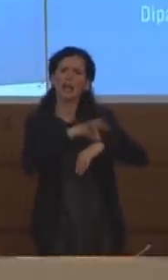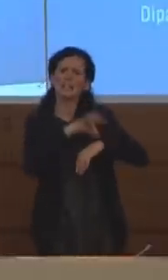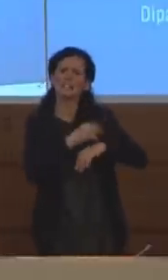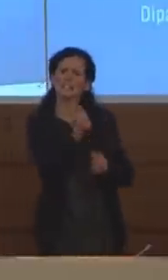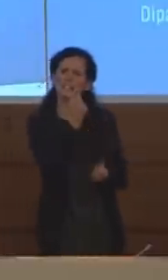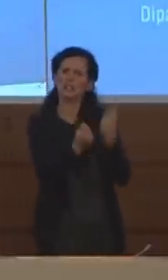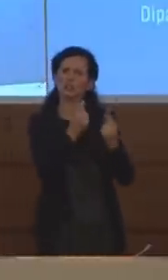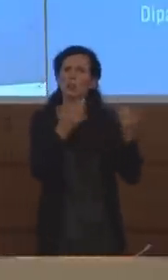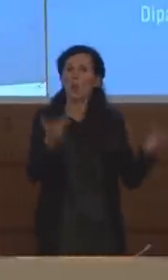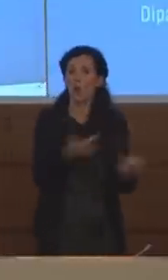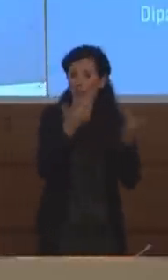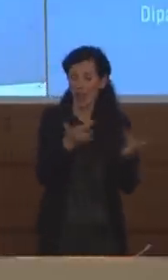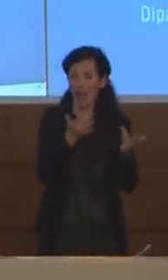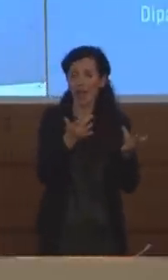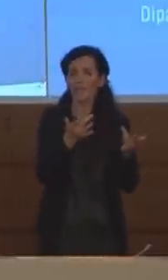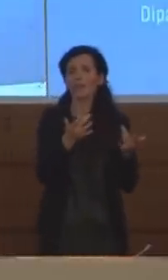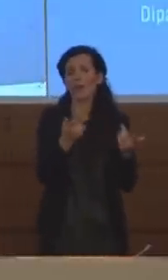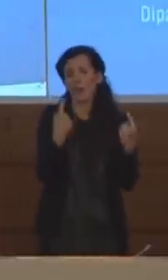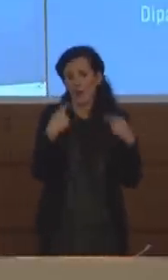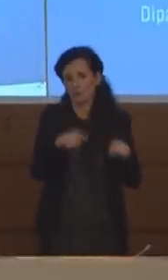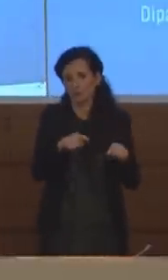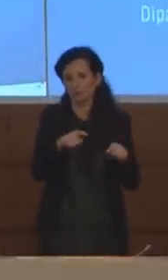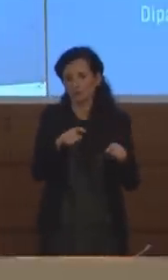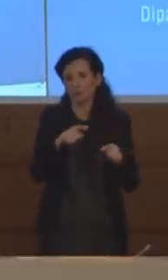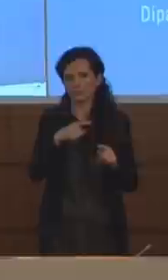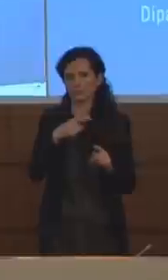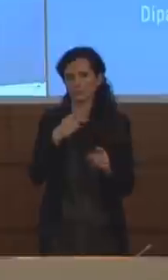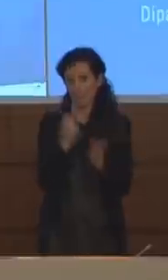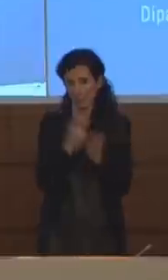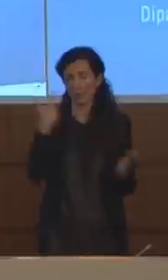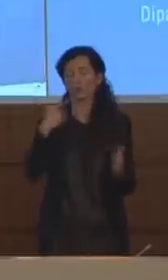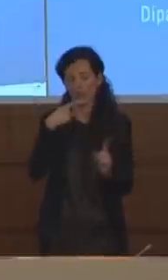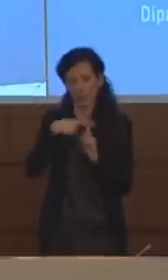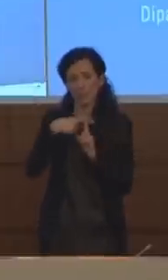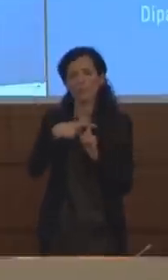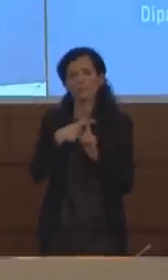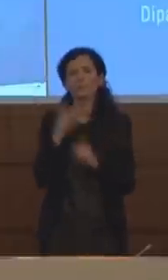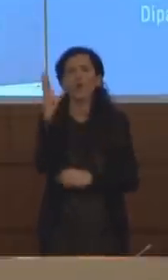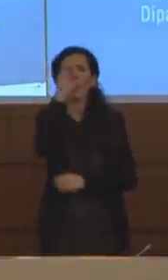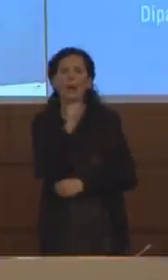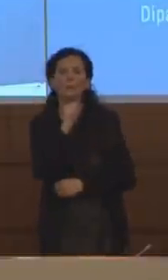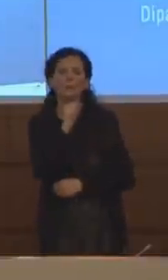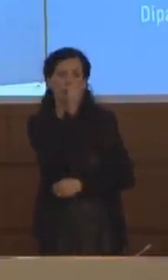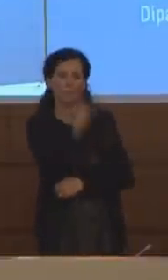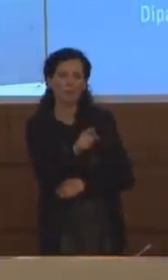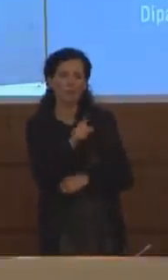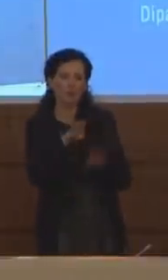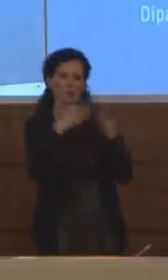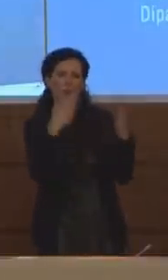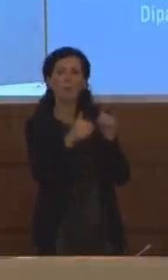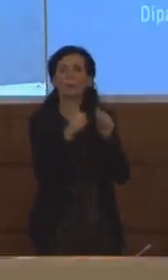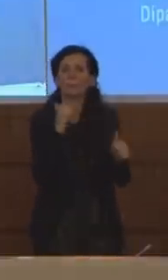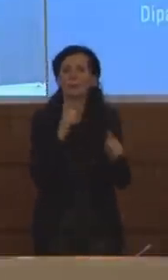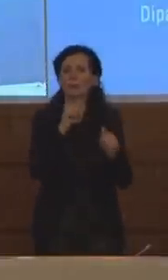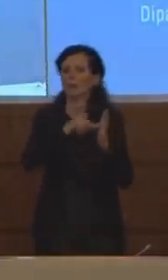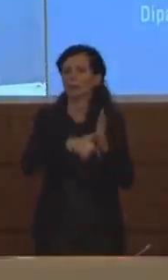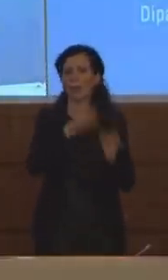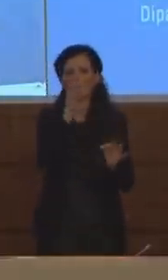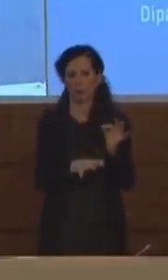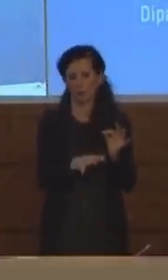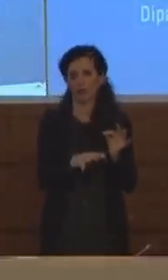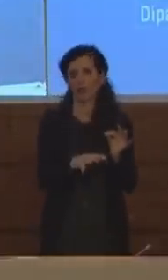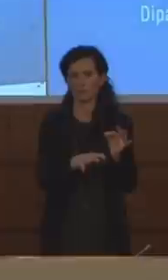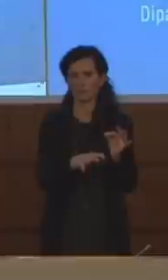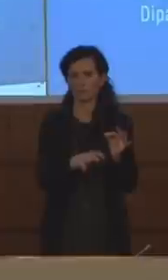lieve e questo però è un valore molto positivo perché vuol dire intercettare precocemente vuol dire evitare che